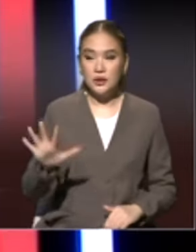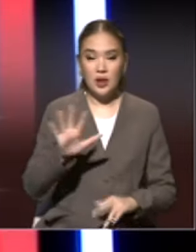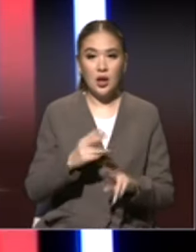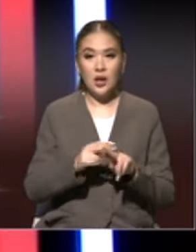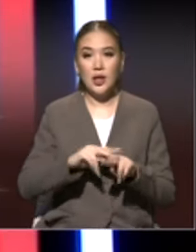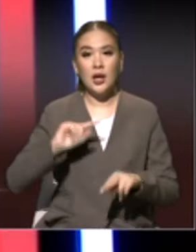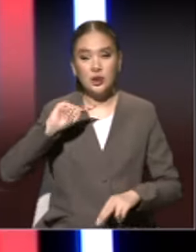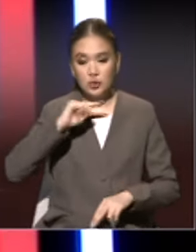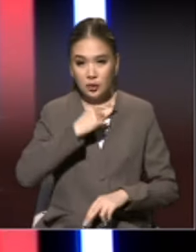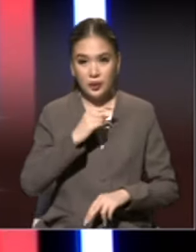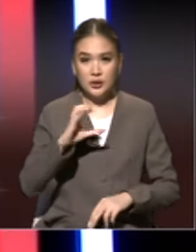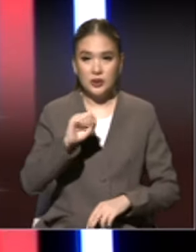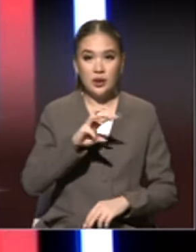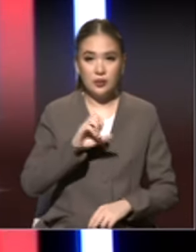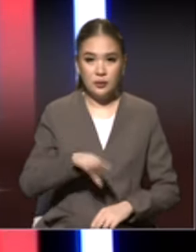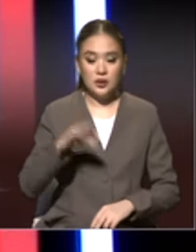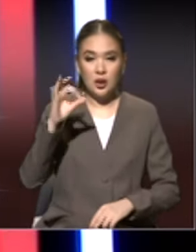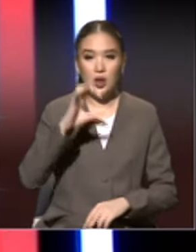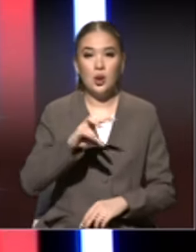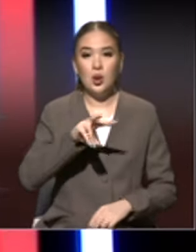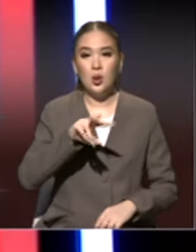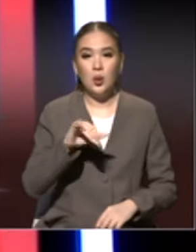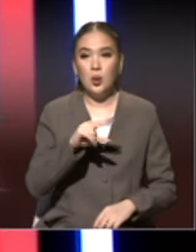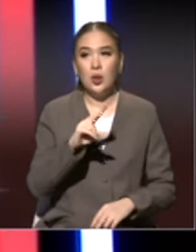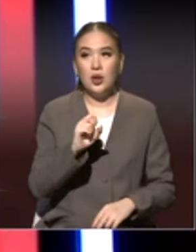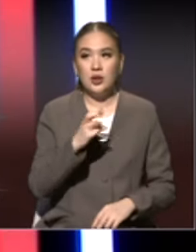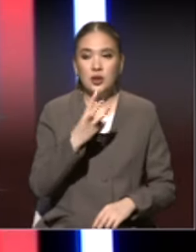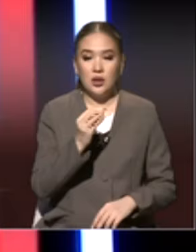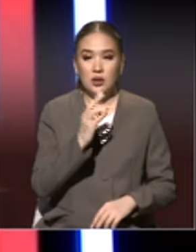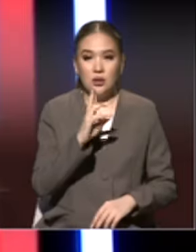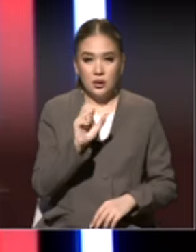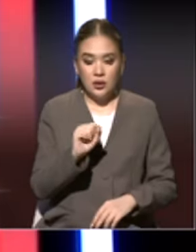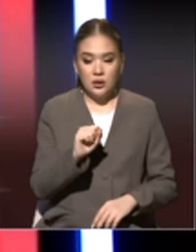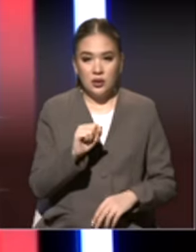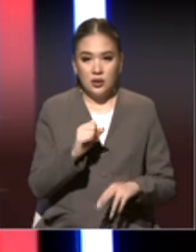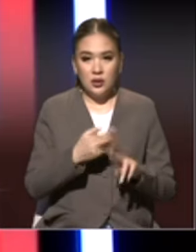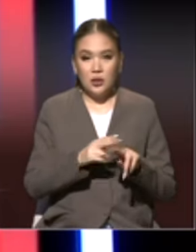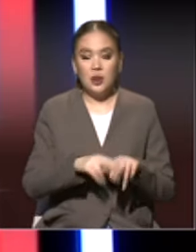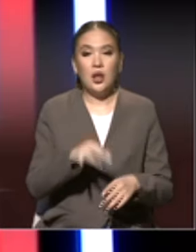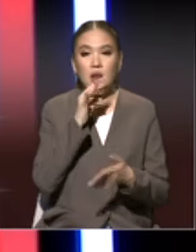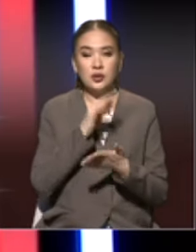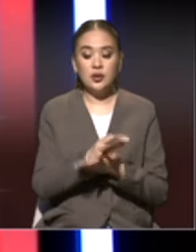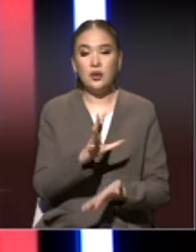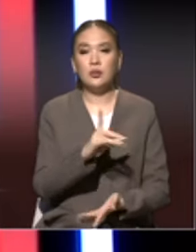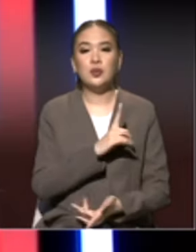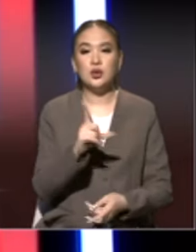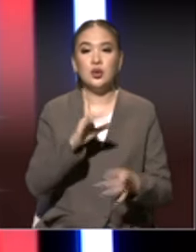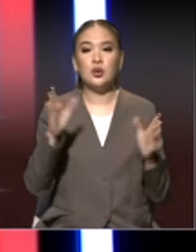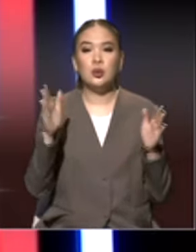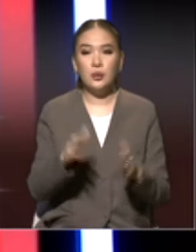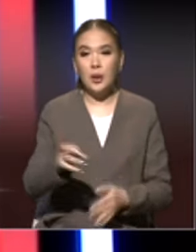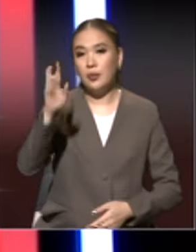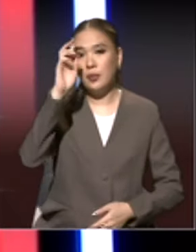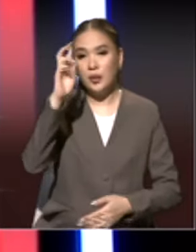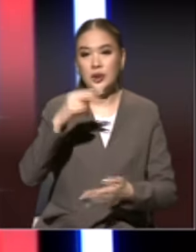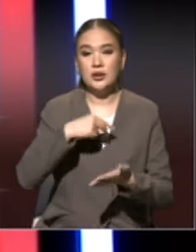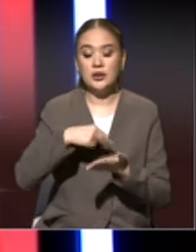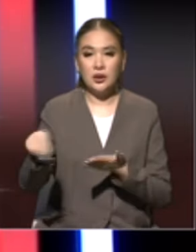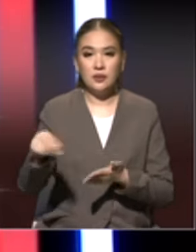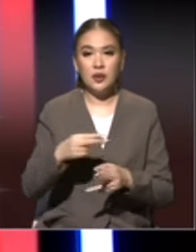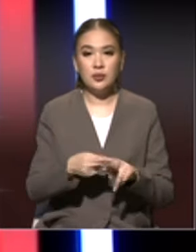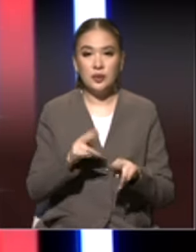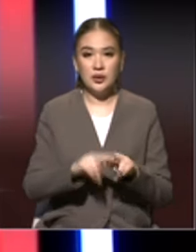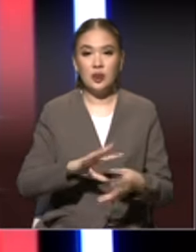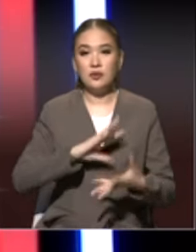одақтың саммитінде Лукашенко мырза, естеріңізде шығар, жалпы протекционизм деңгейін төмендетіп, мемлекеттік сатып алуды одақтас